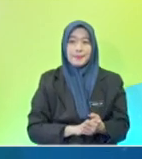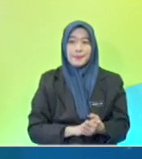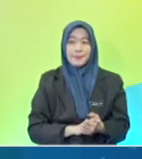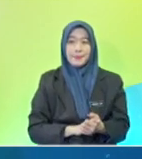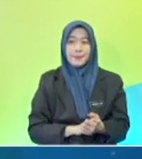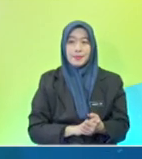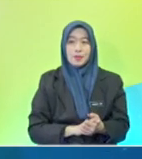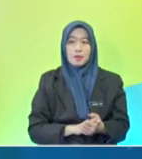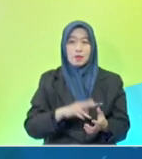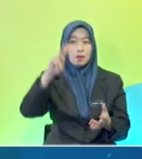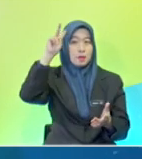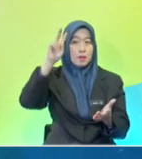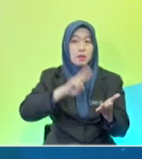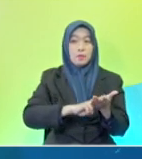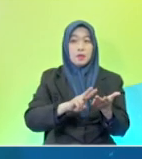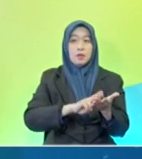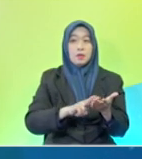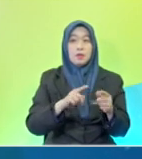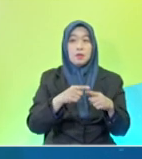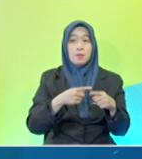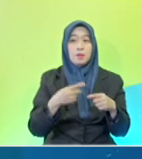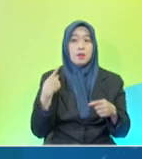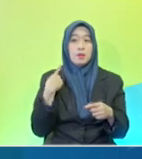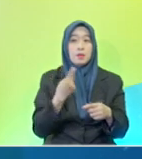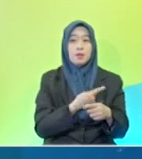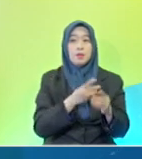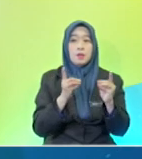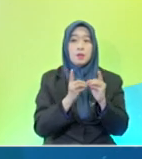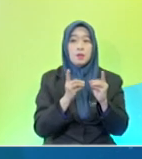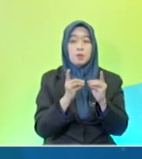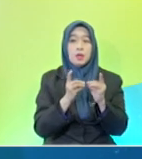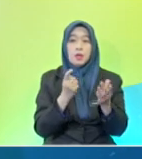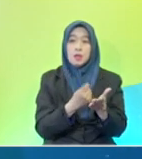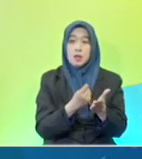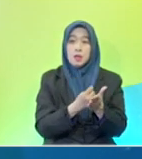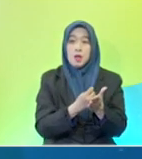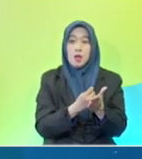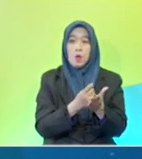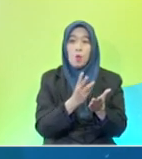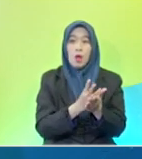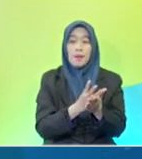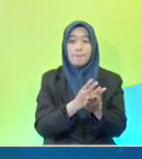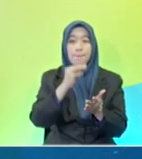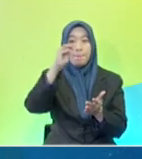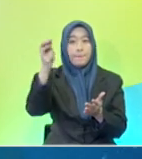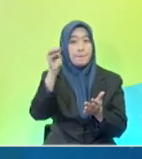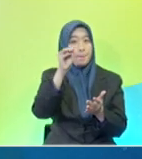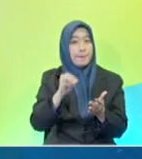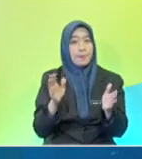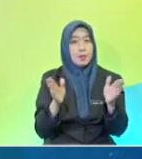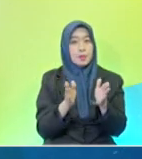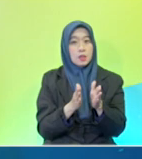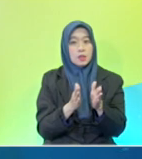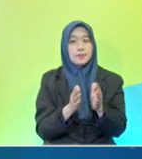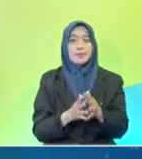Khalif bacakan apabila kita berjumpa tanda waqaf mim kecil. Cuba bacakan contoh ayat Khalif.